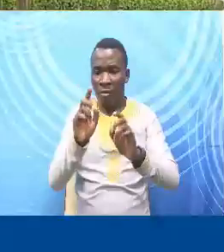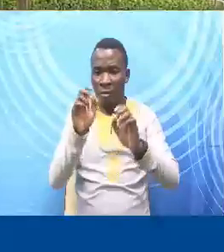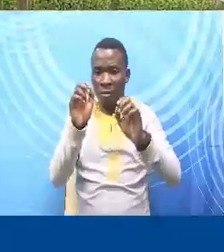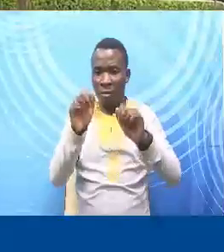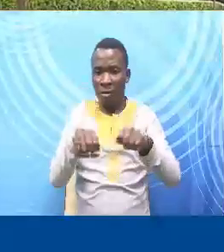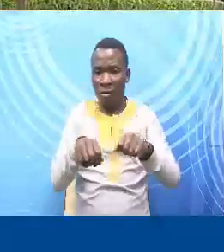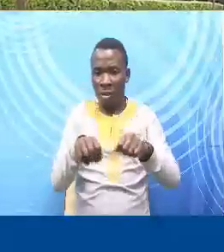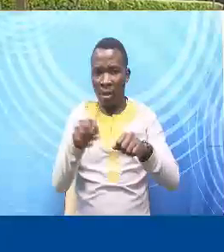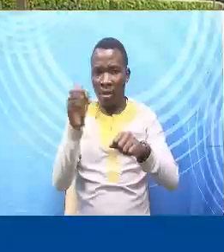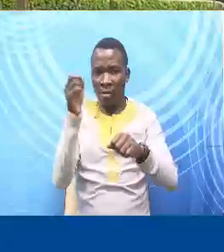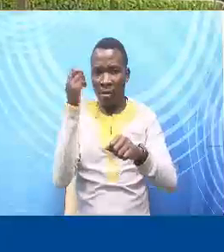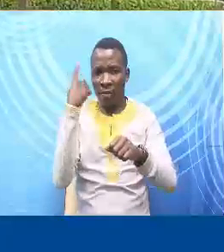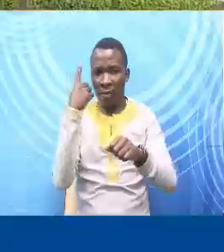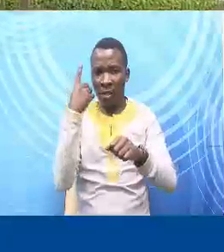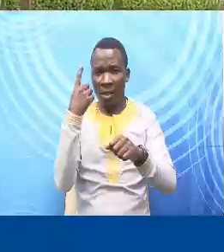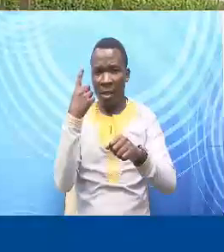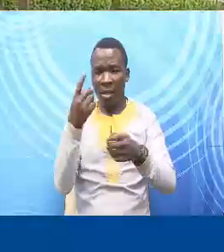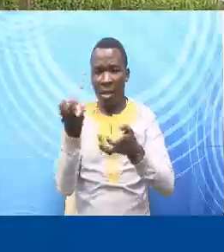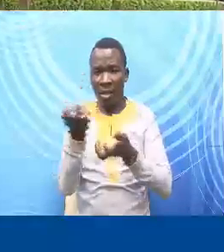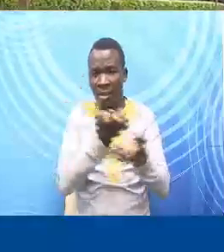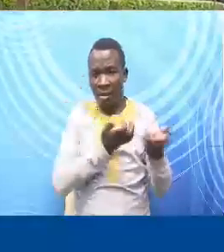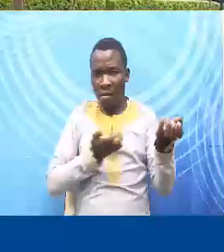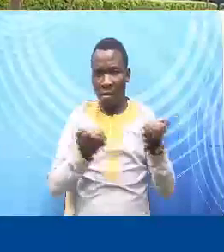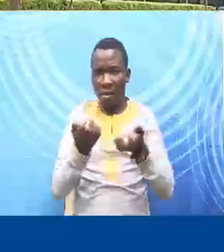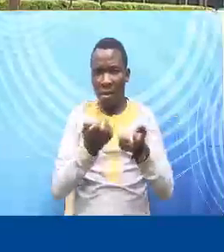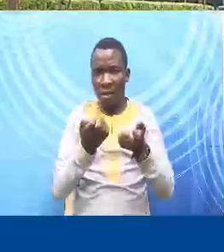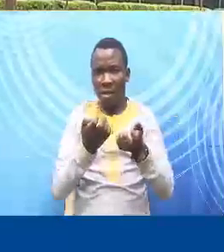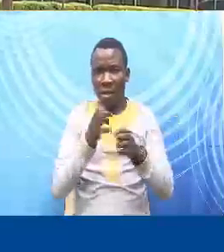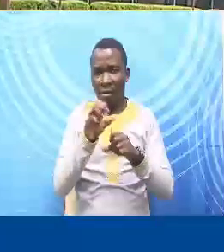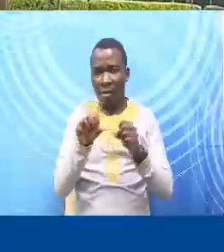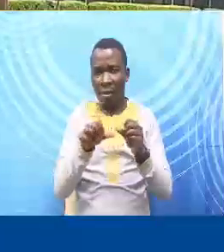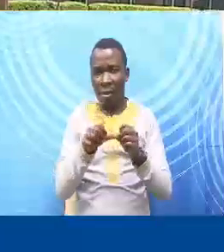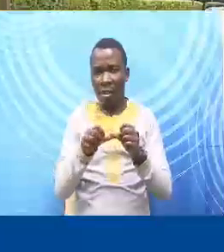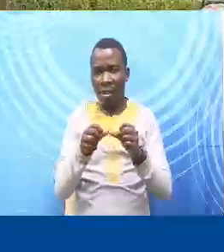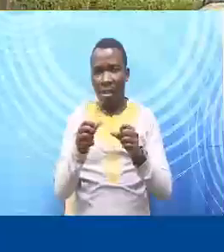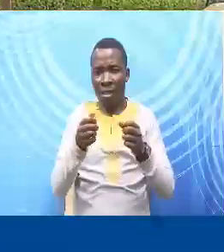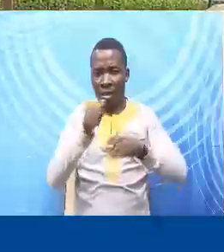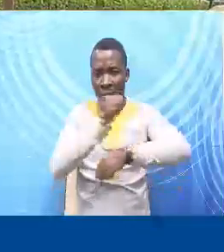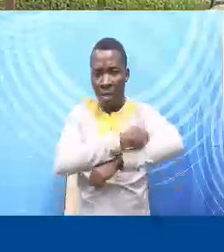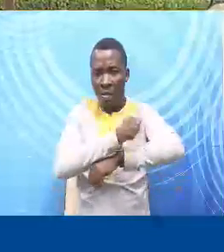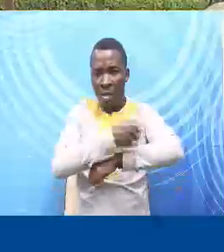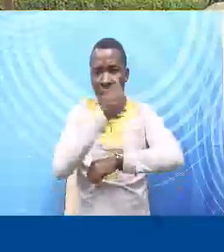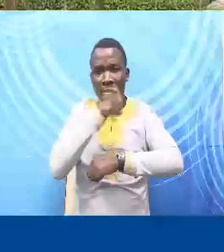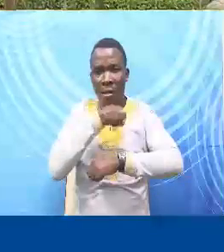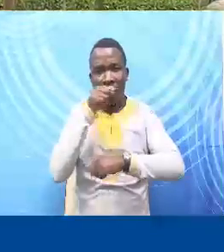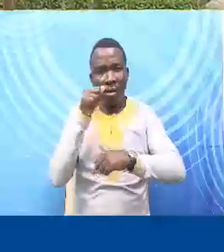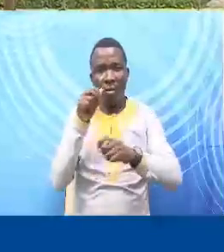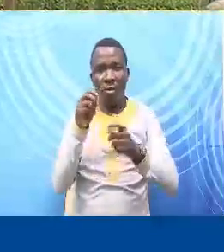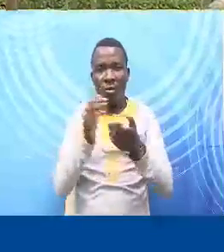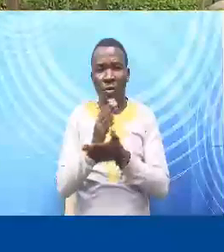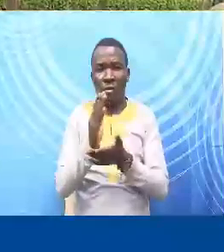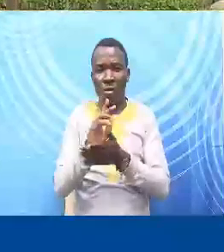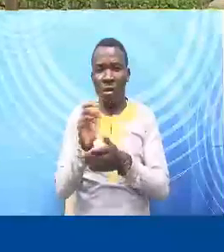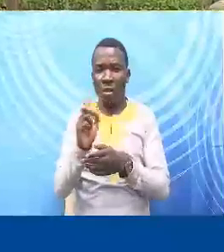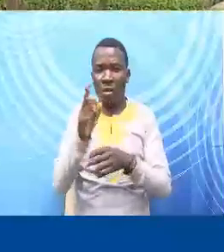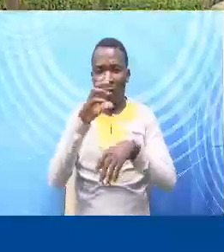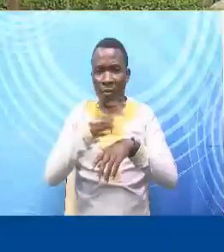birumvikana ko ubukungu bw'ibigo by'amashuri cyane cyane ibigo byifasha bya prive rwose hadafashwe indi